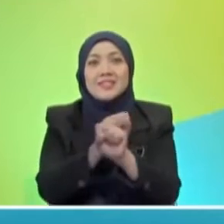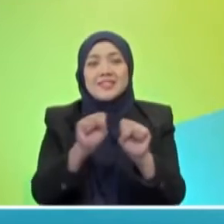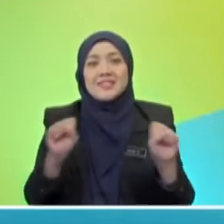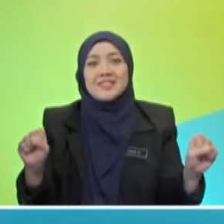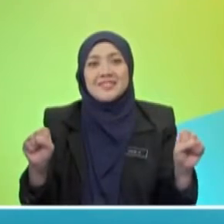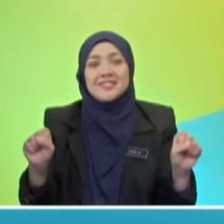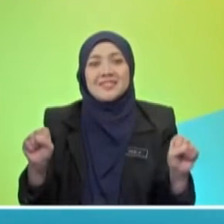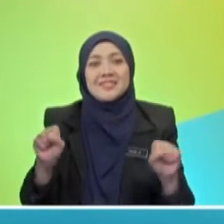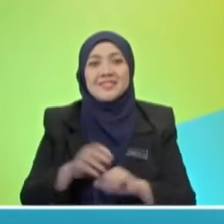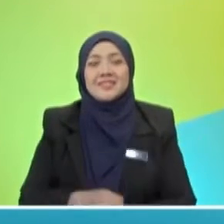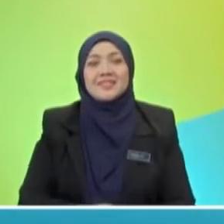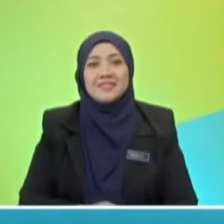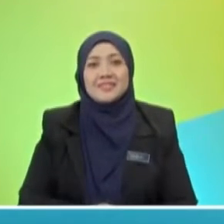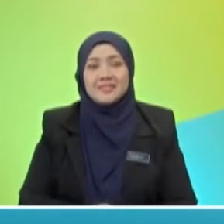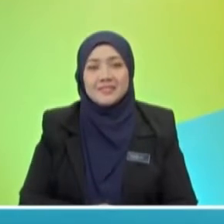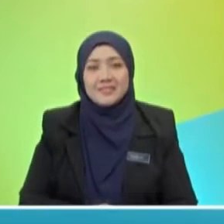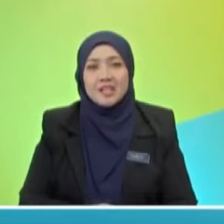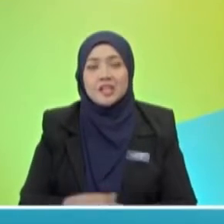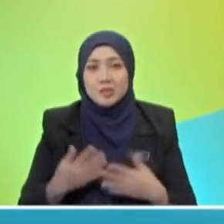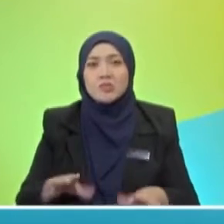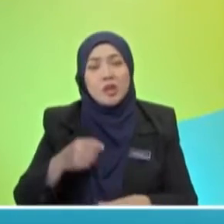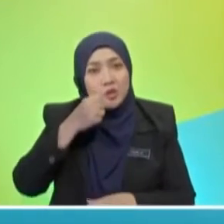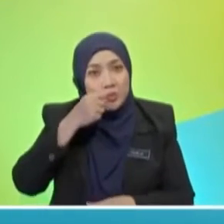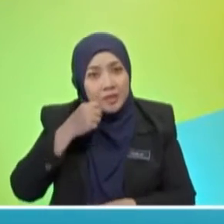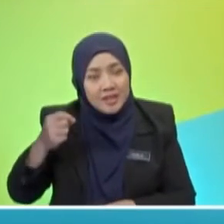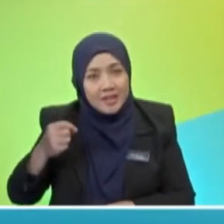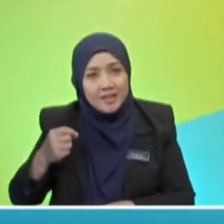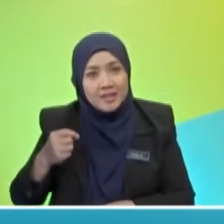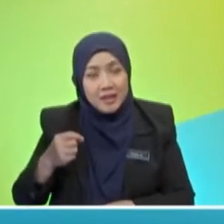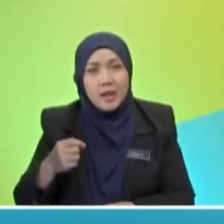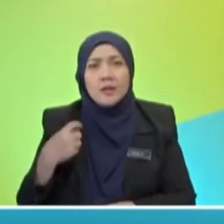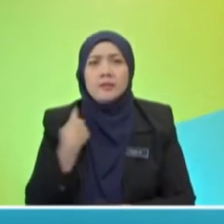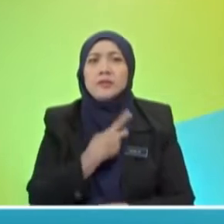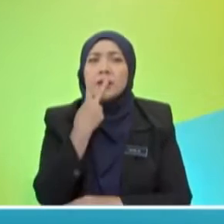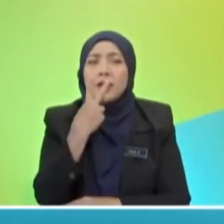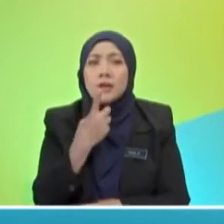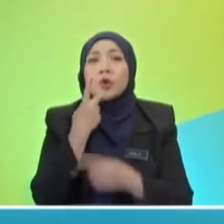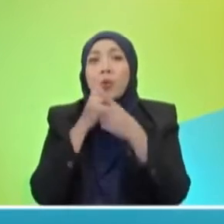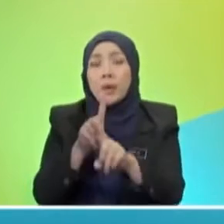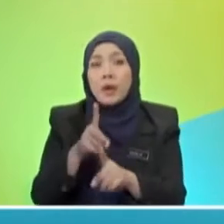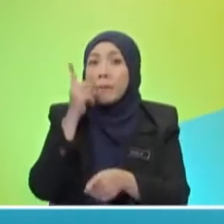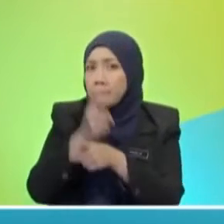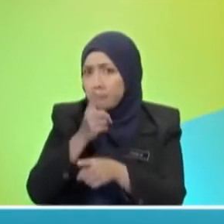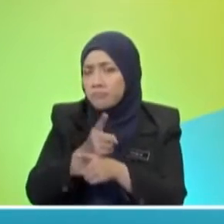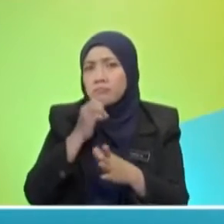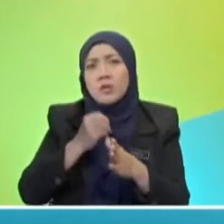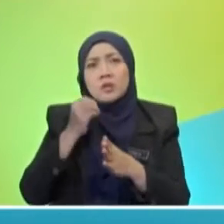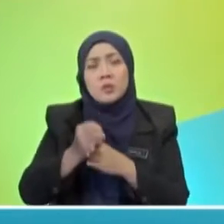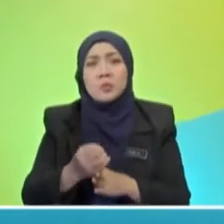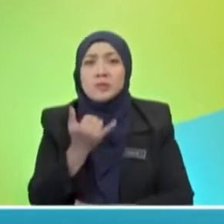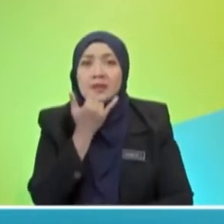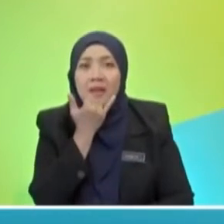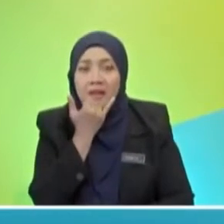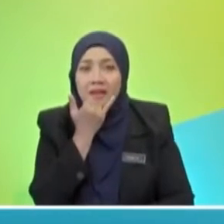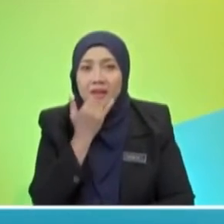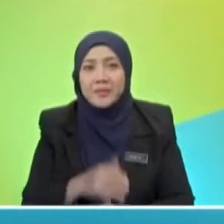Ainur. Baik, Ainur dah menulis jawapan bercapah tersebut. Tapi kita lihat jawapannya. Okey, apakah jawapan yang ditulis oleh Ainur? Baik,